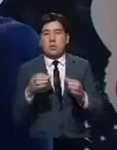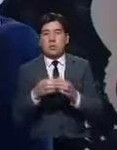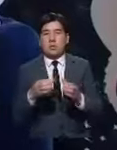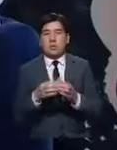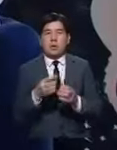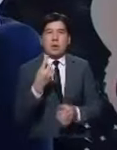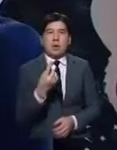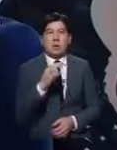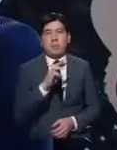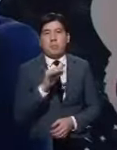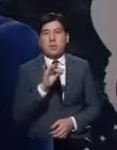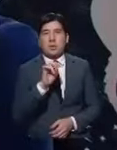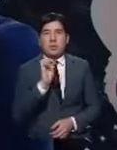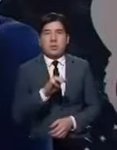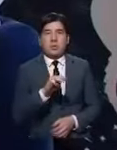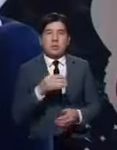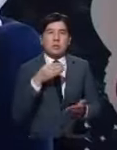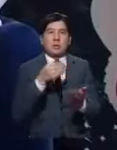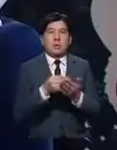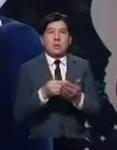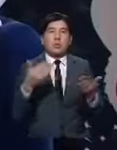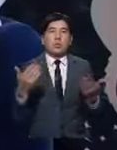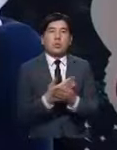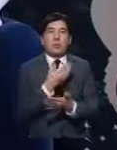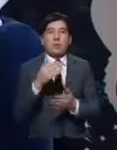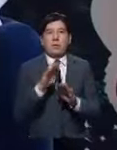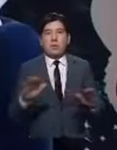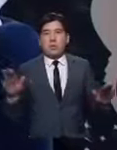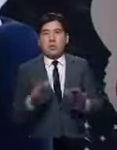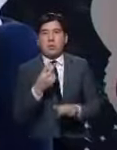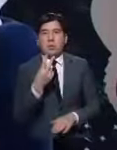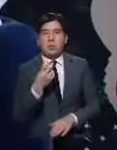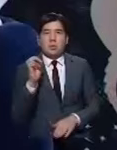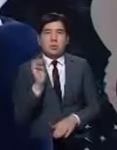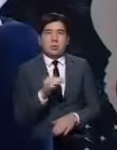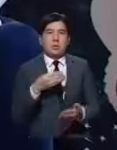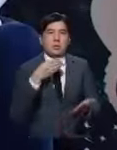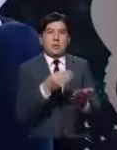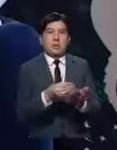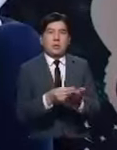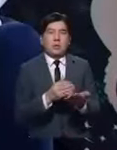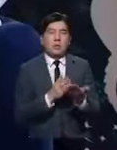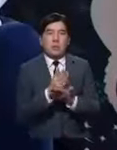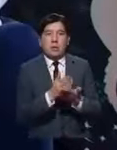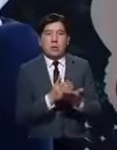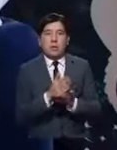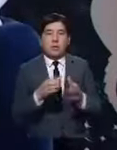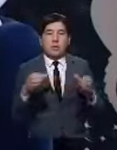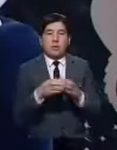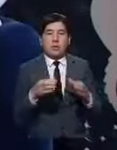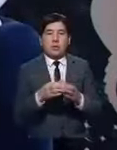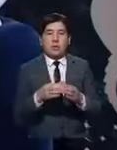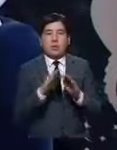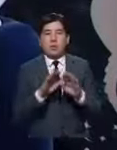миллион теңгеге сатып аламыз. Ай сайын жаңа әндерді қосу үшін 200 мың теңге төлейміз. Бізге осы қызметті көрсететін ұйымдар онсыз да